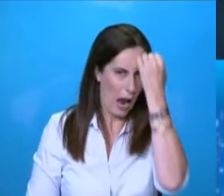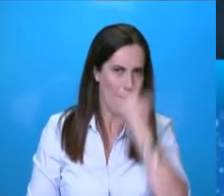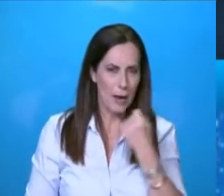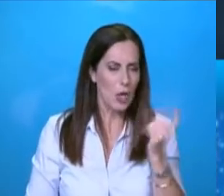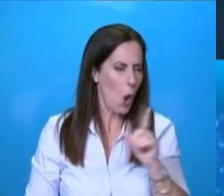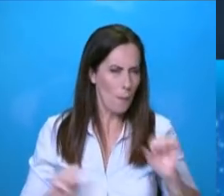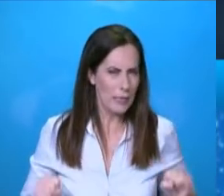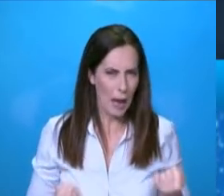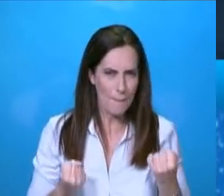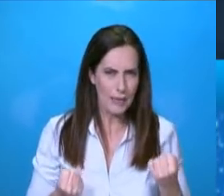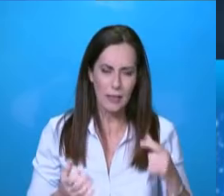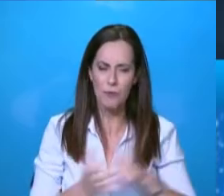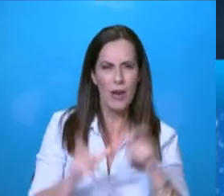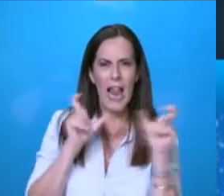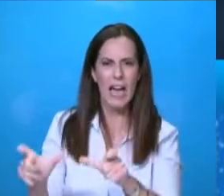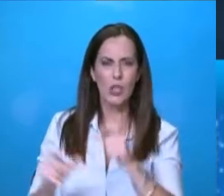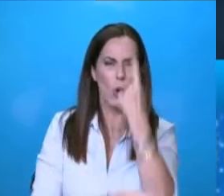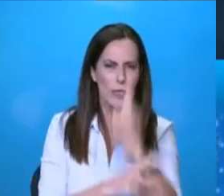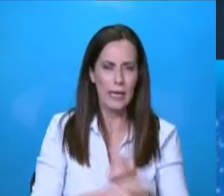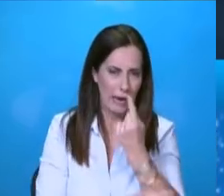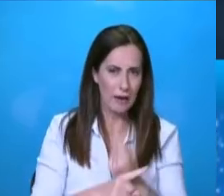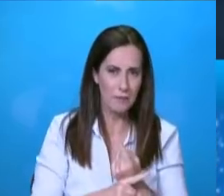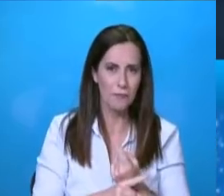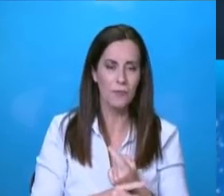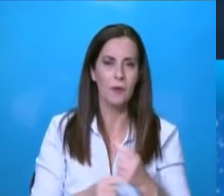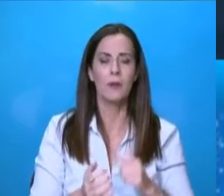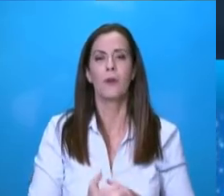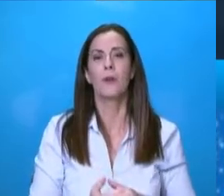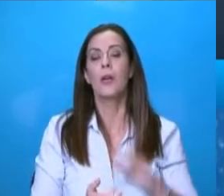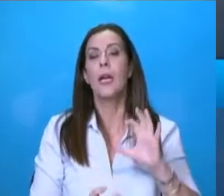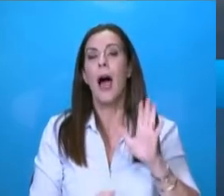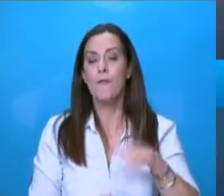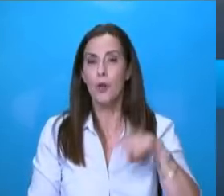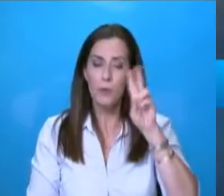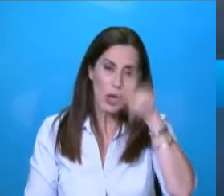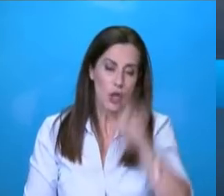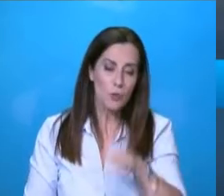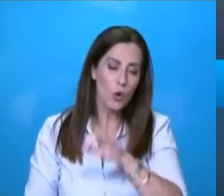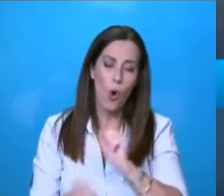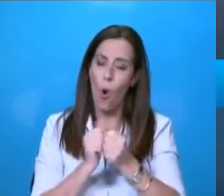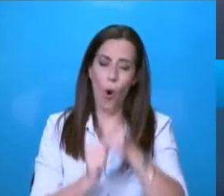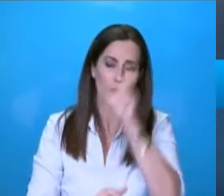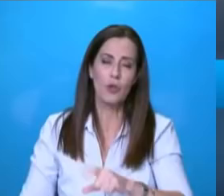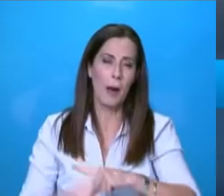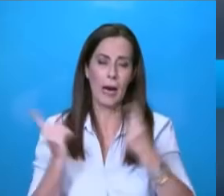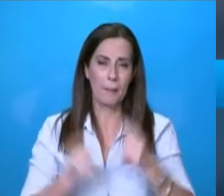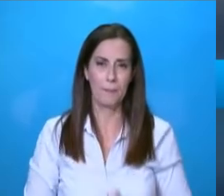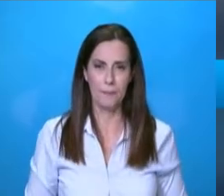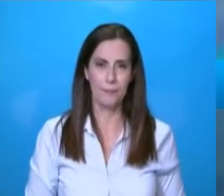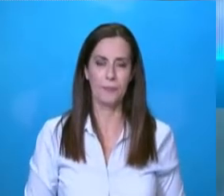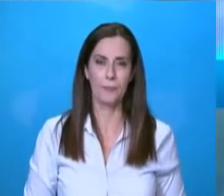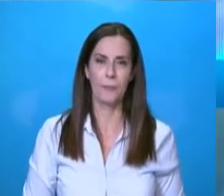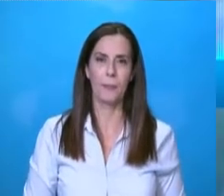מתאמץ יותר מדי כדי לעצור את הירי הזה, בין אם מאחורי הירי עומדים אנשיו שלו ובין אם גורמים אחרים. תודה רבה,